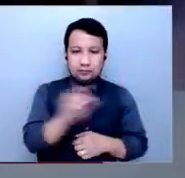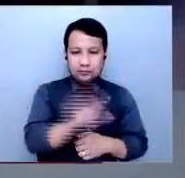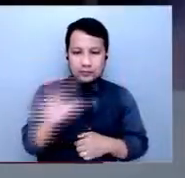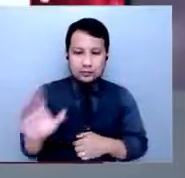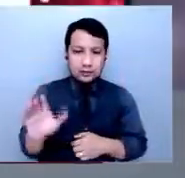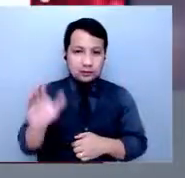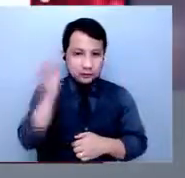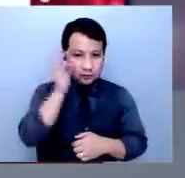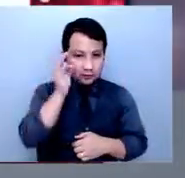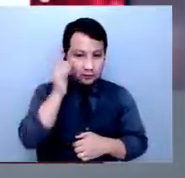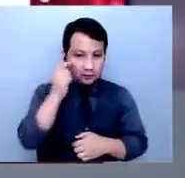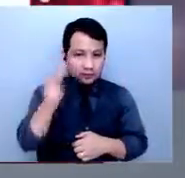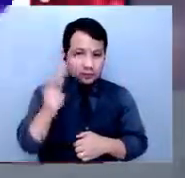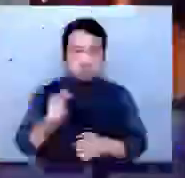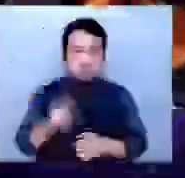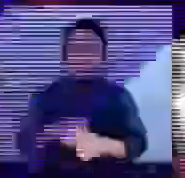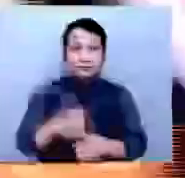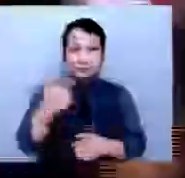si Greg Gregorio.